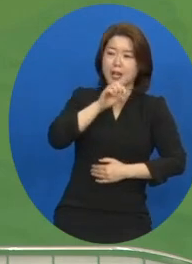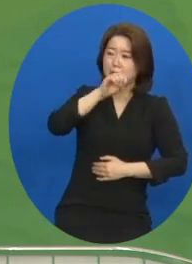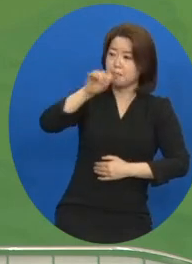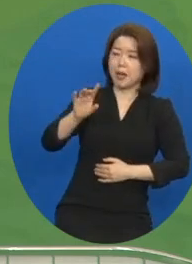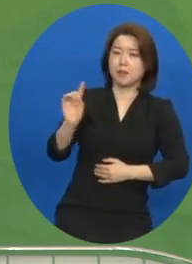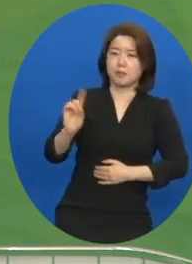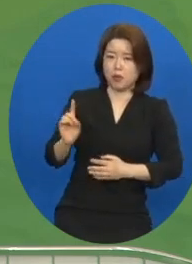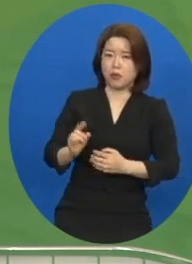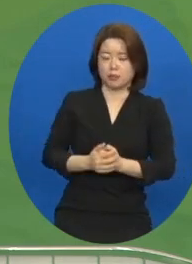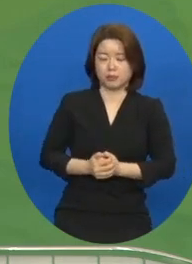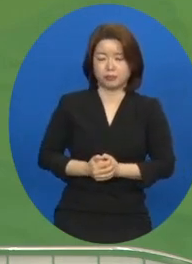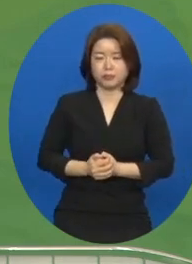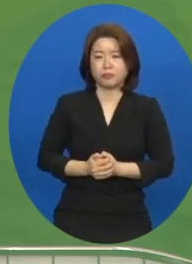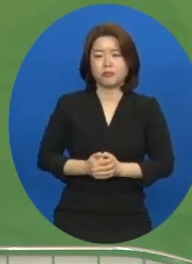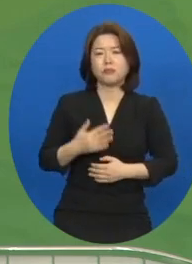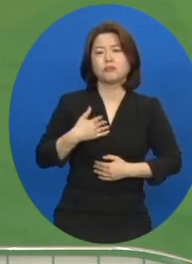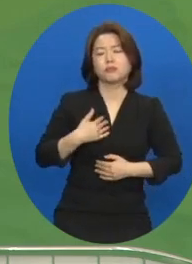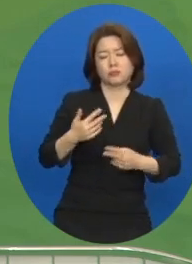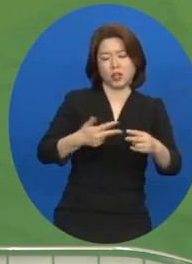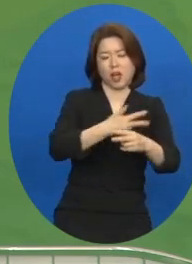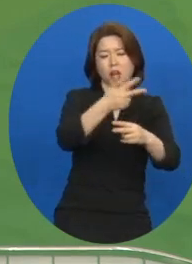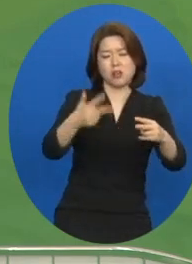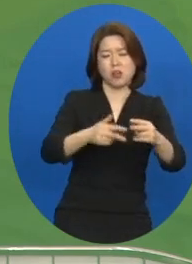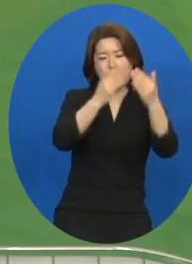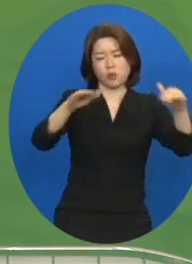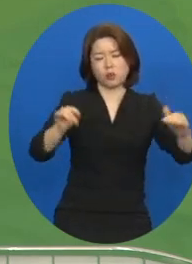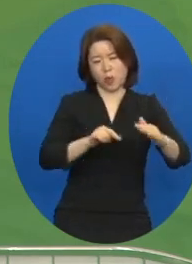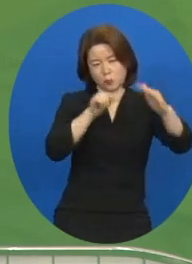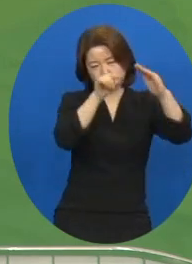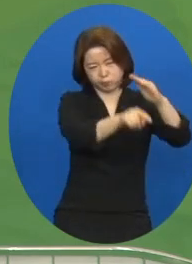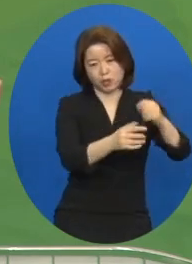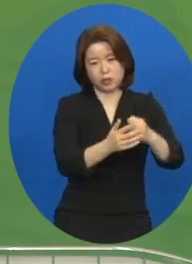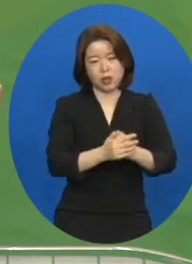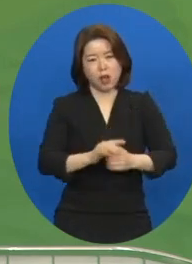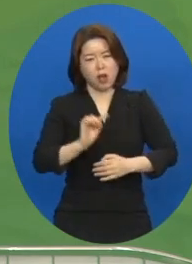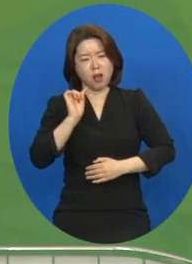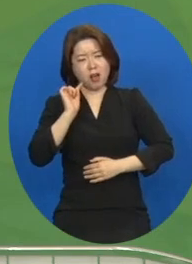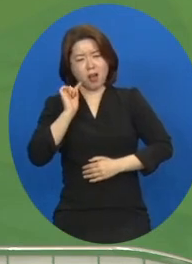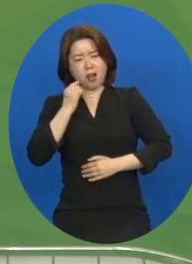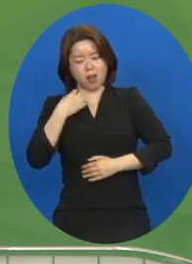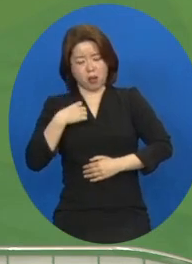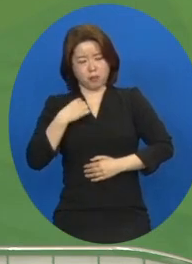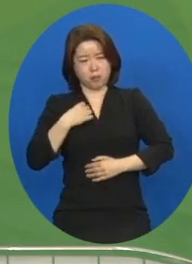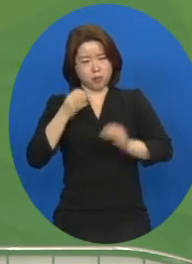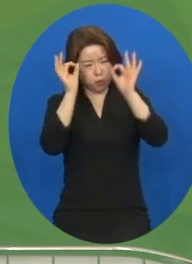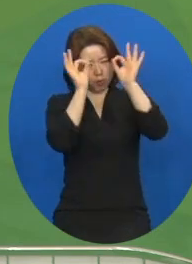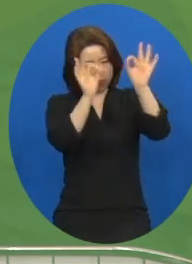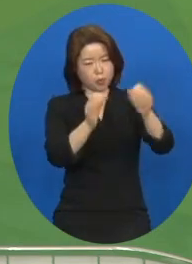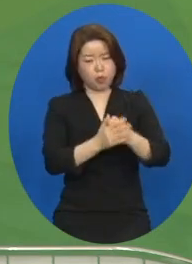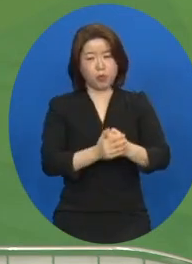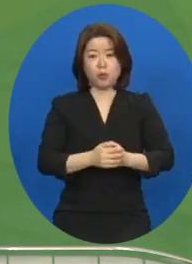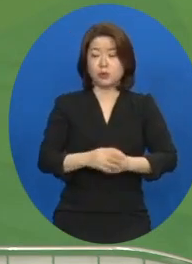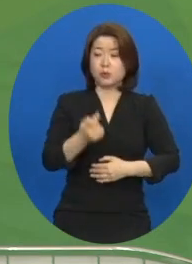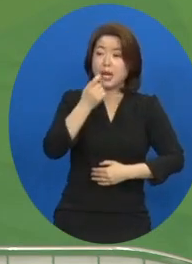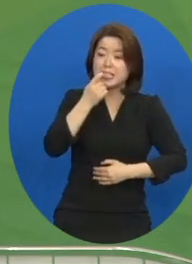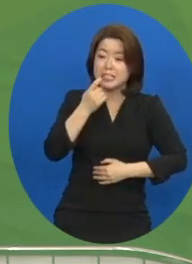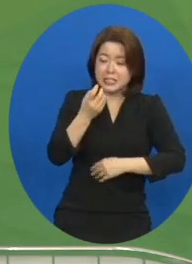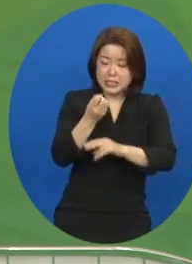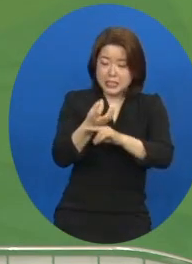제가 여리고성에 들어가서 거기 아주 아름다운 외투를 보고 그리고 은